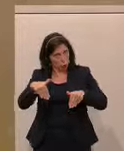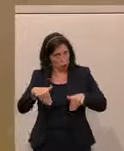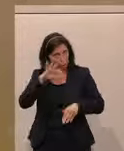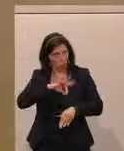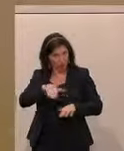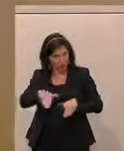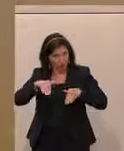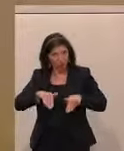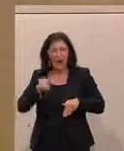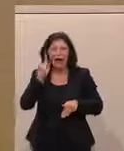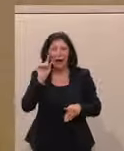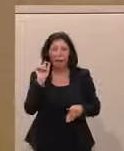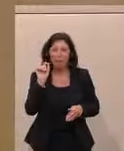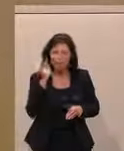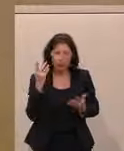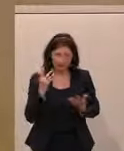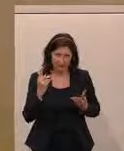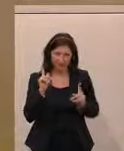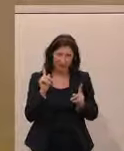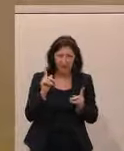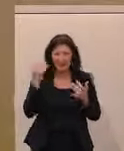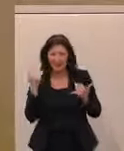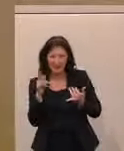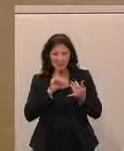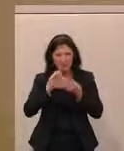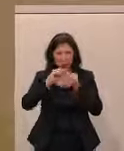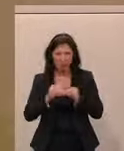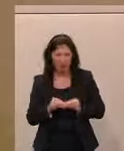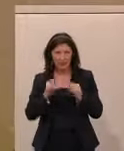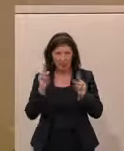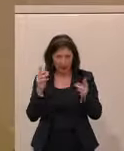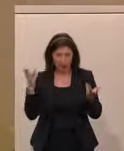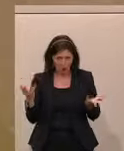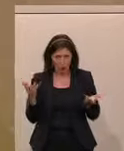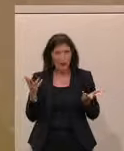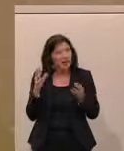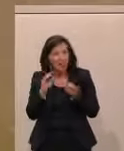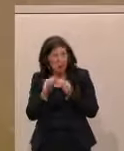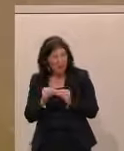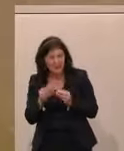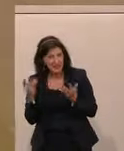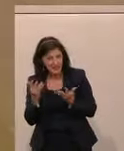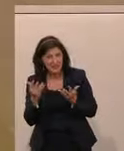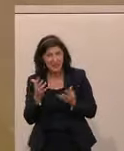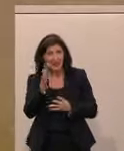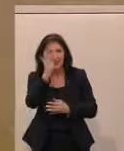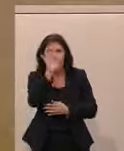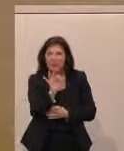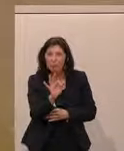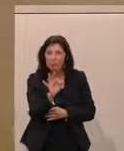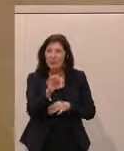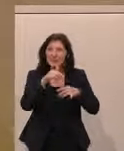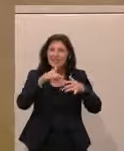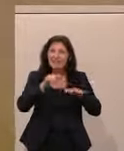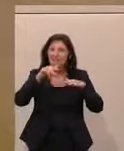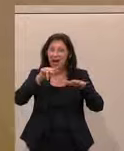Die Besonderheit der Sache liegt, und das ist das Holprige und etwas Komplizierte an der Sache, darin, dass die FPÖ nach 17,